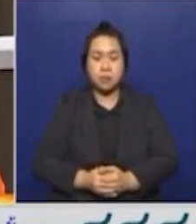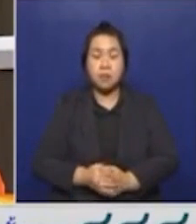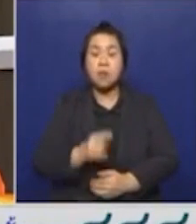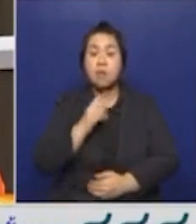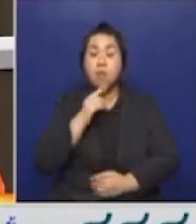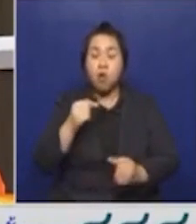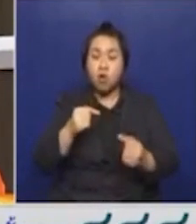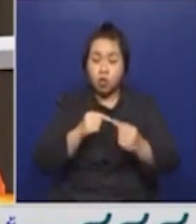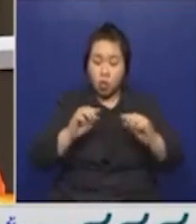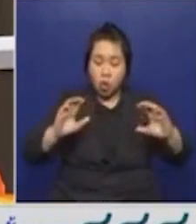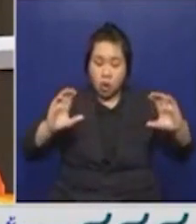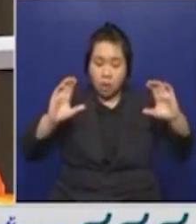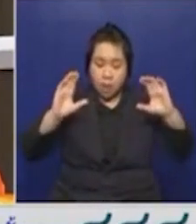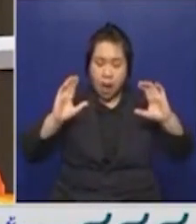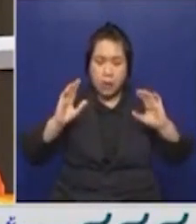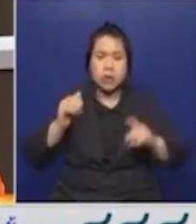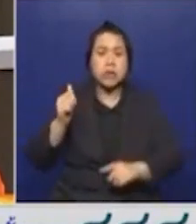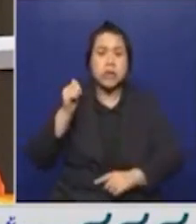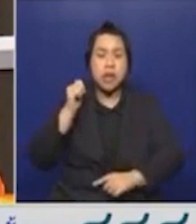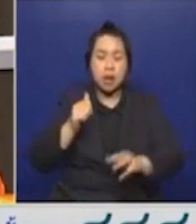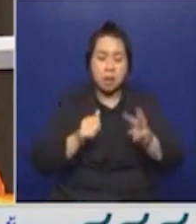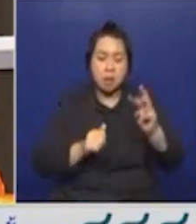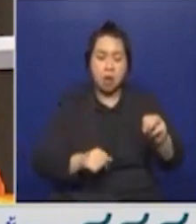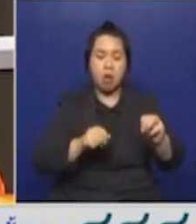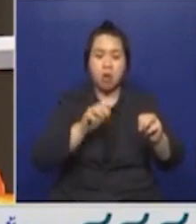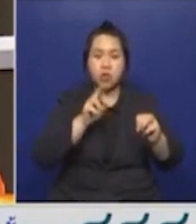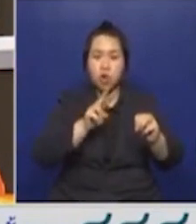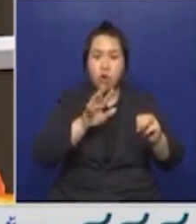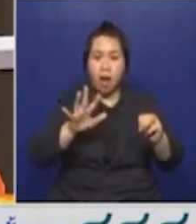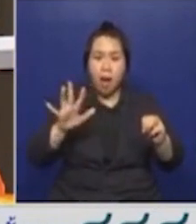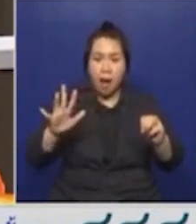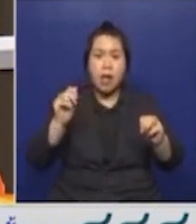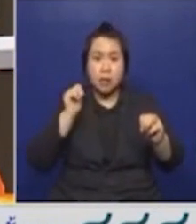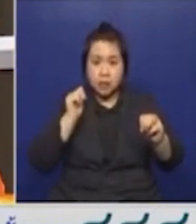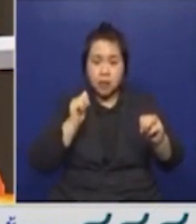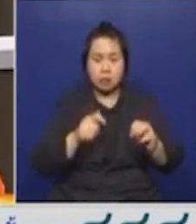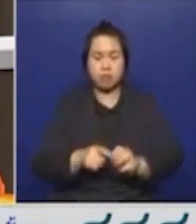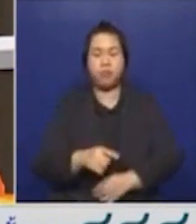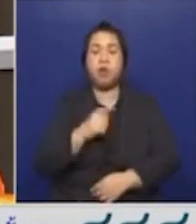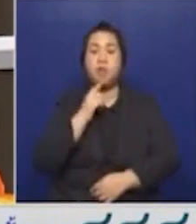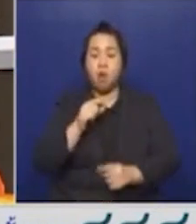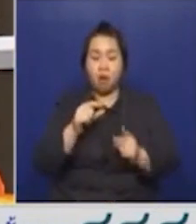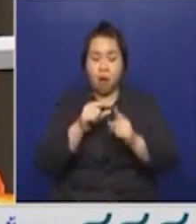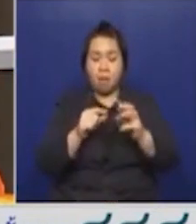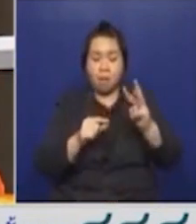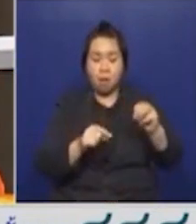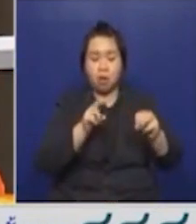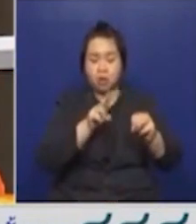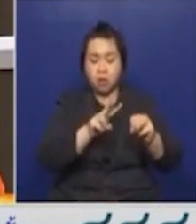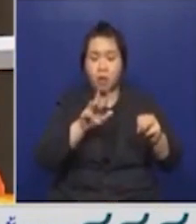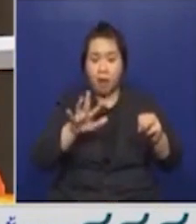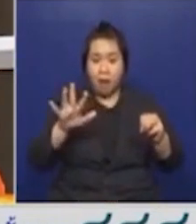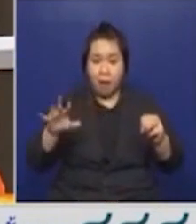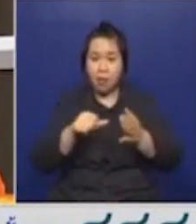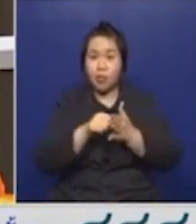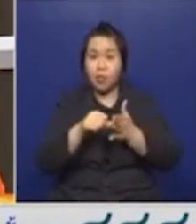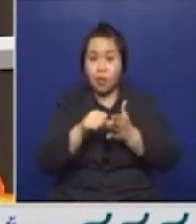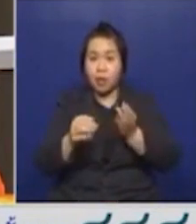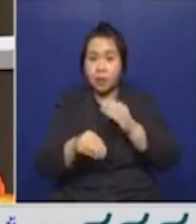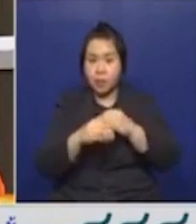รูปแบบของรัฐตามมาตรา 255นะคะซึ่งมาตรา 255ในหมวดการแก้ไขเพิ่มเติมรัฐธรรมนูญ